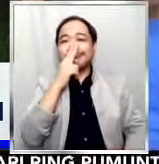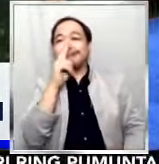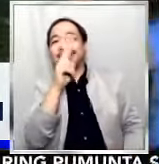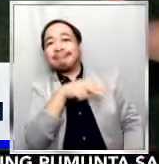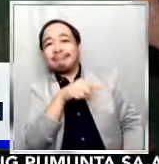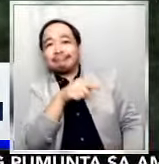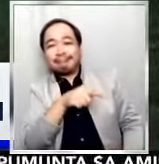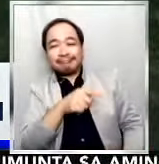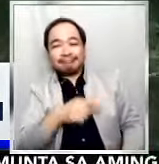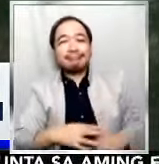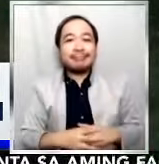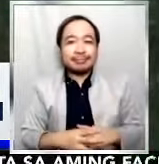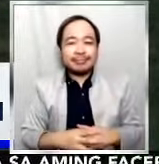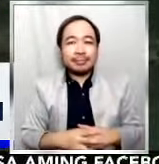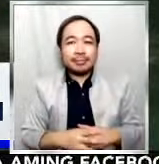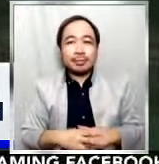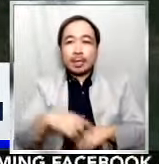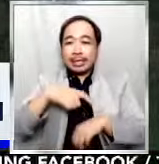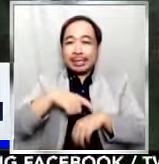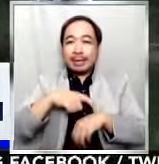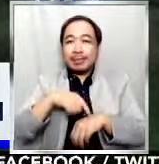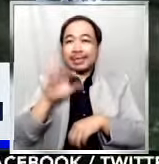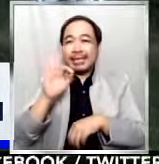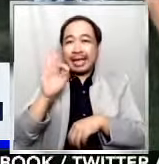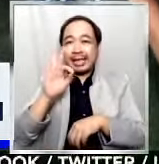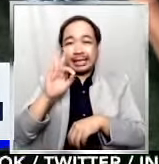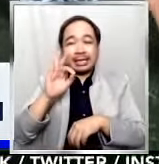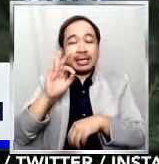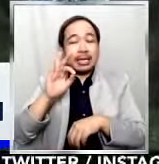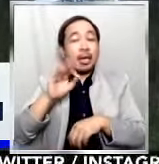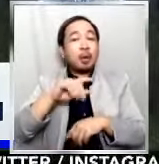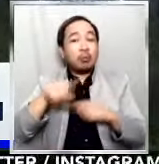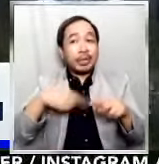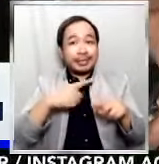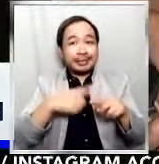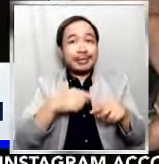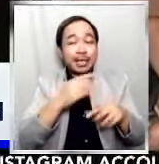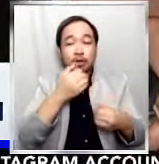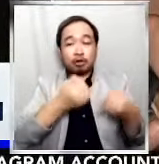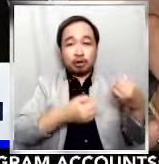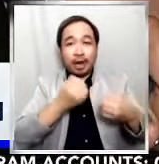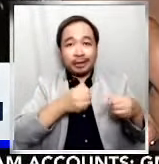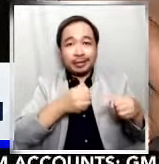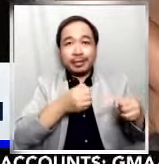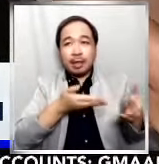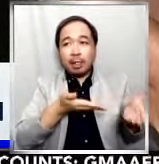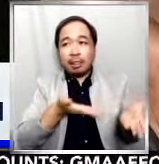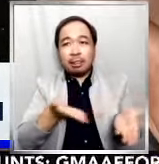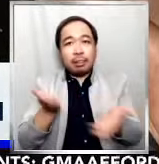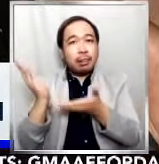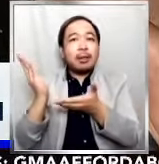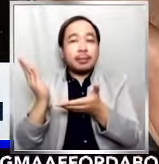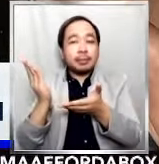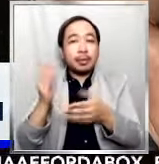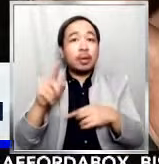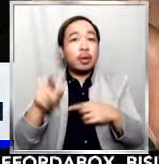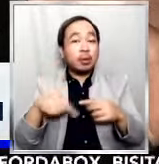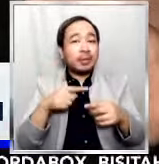Bandang alas 9 nang hatakin ang SUV habang huminto sa Laong Laan Station ang tren. Naulit lang po ito pero matagal